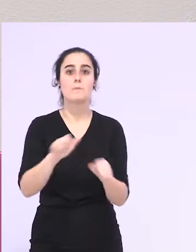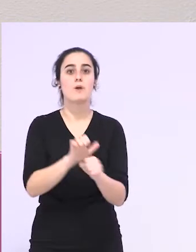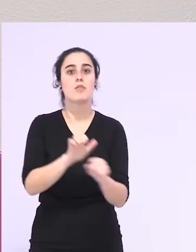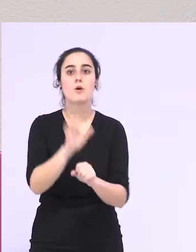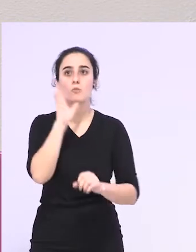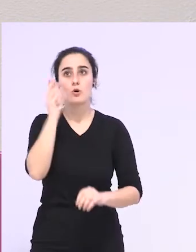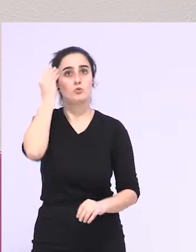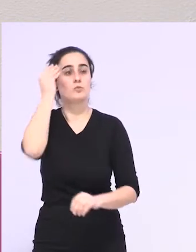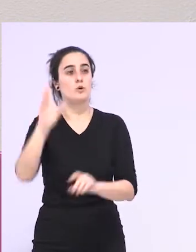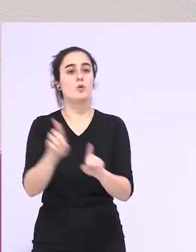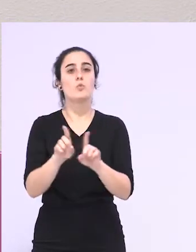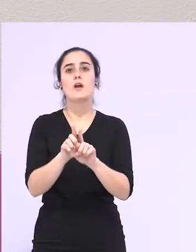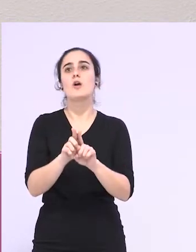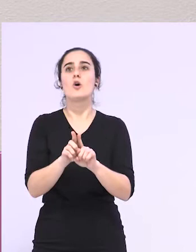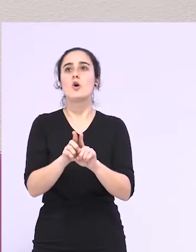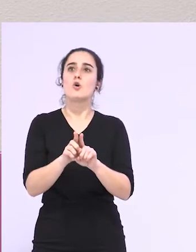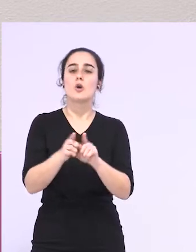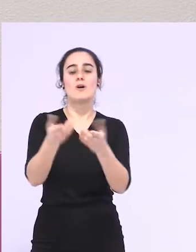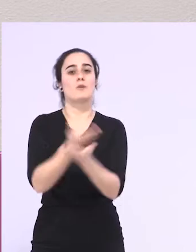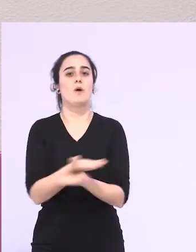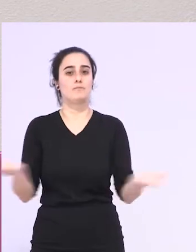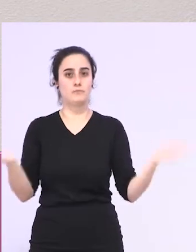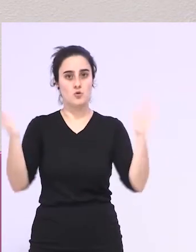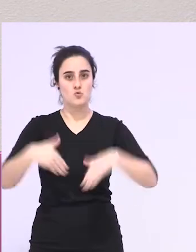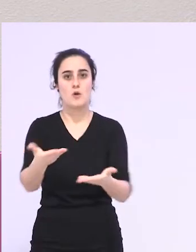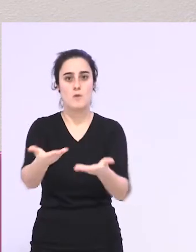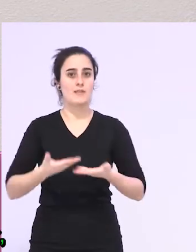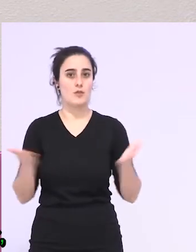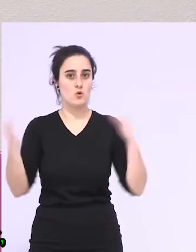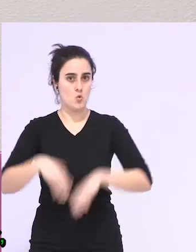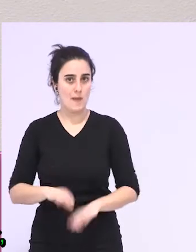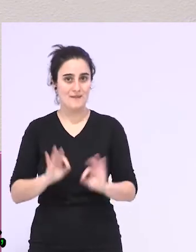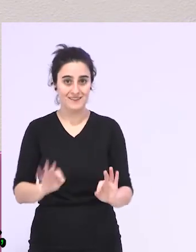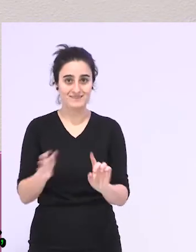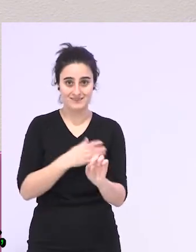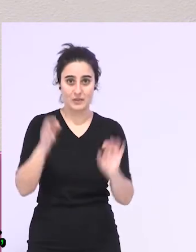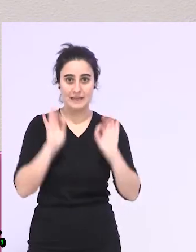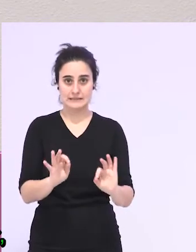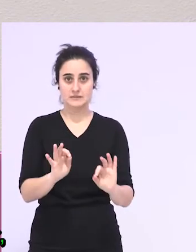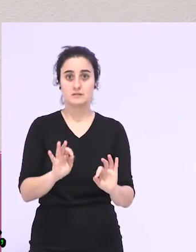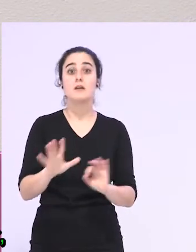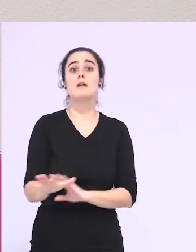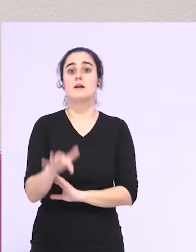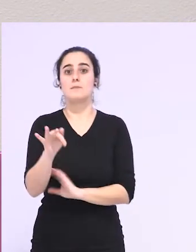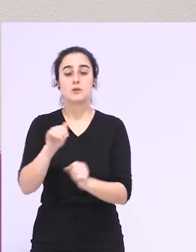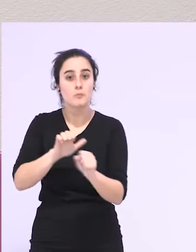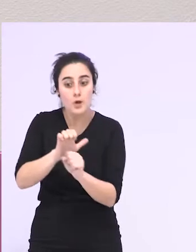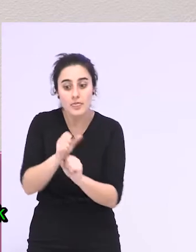nolabait gonbidatuko erasoa gertatzera edo horrelako zerbait, ez? Eta aldiz, gainerako bortxaketa